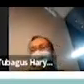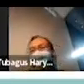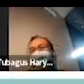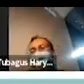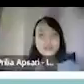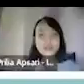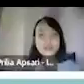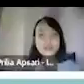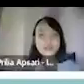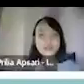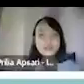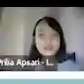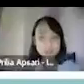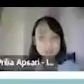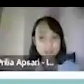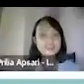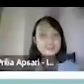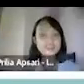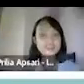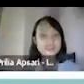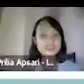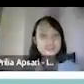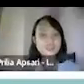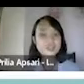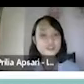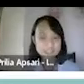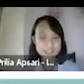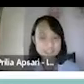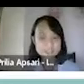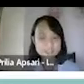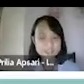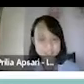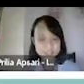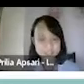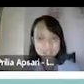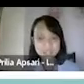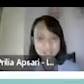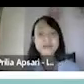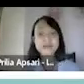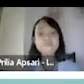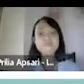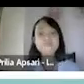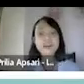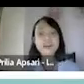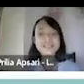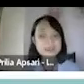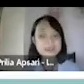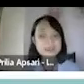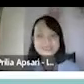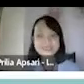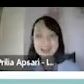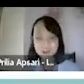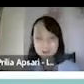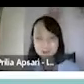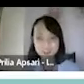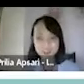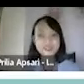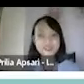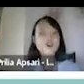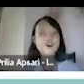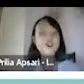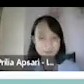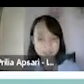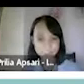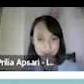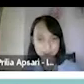membaca ini memperoleh gelar sarjana hukum dengan predikat cum laude dari universitas universitas Gadjah Mada dan merupakan salah satu member dari shakhrukh di